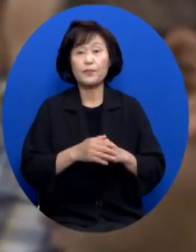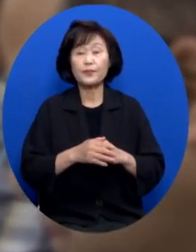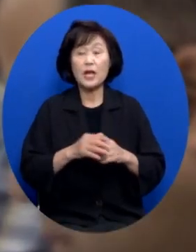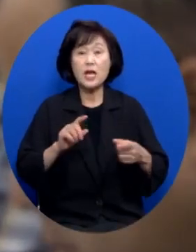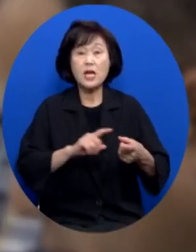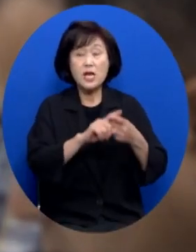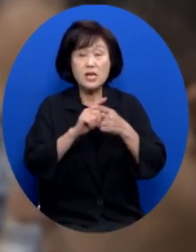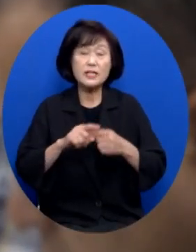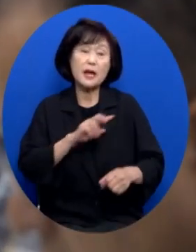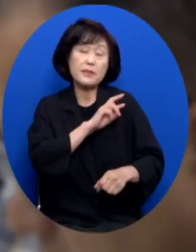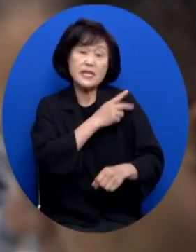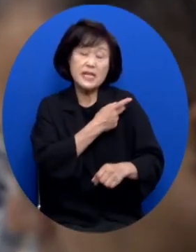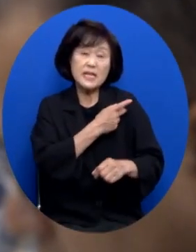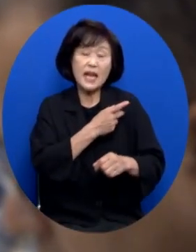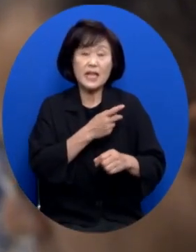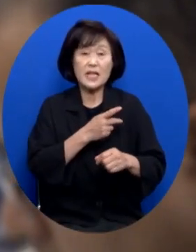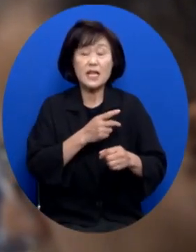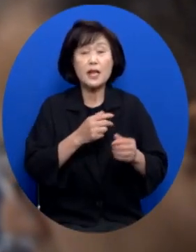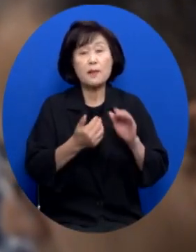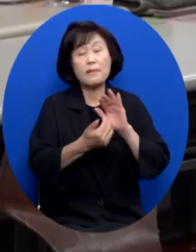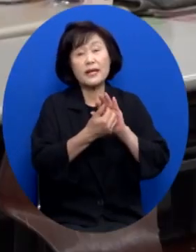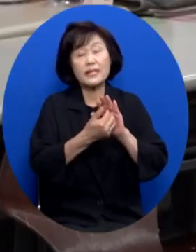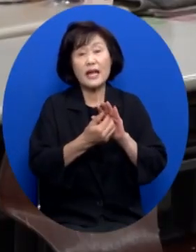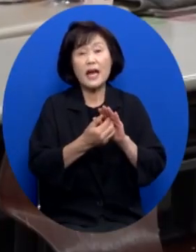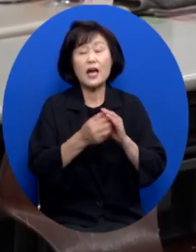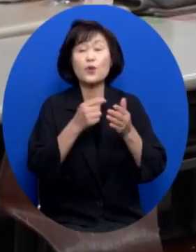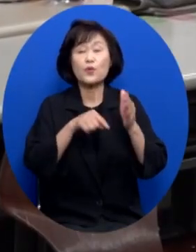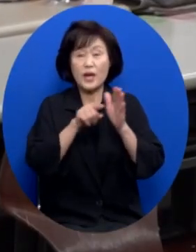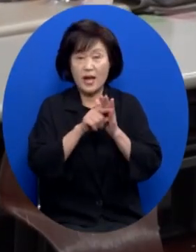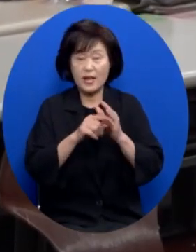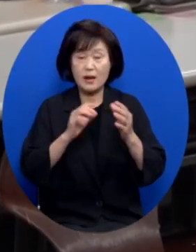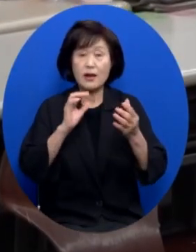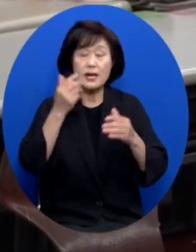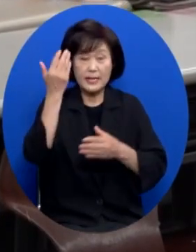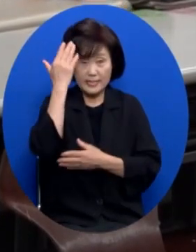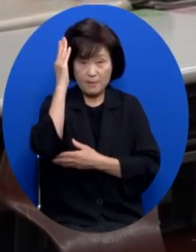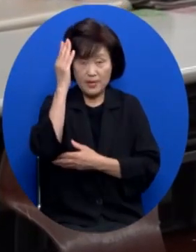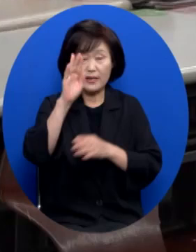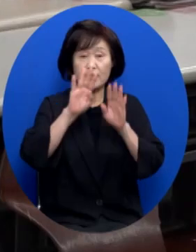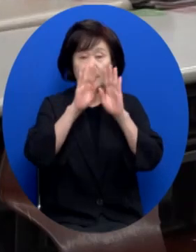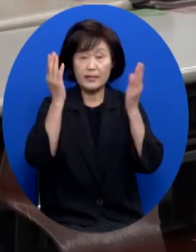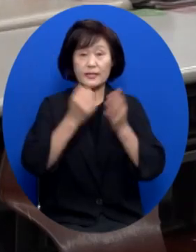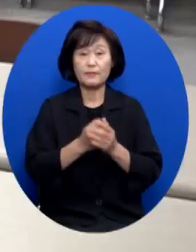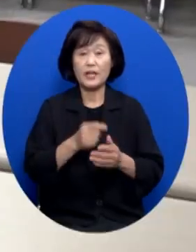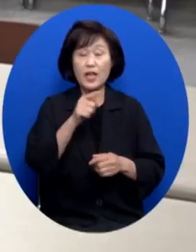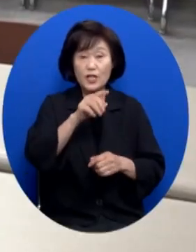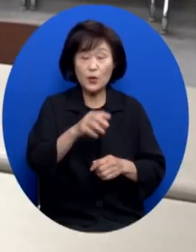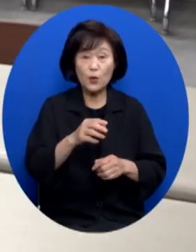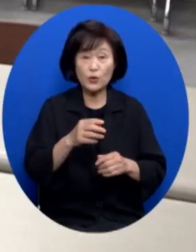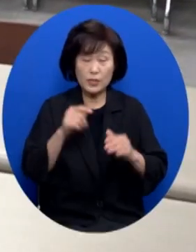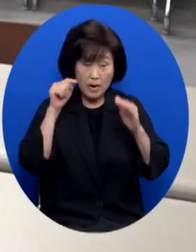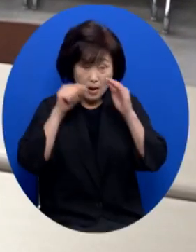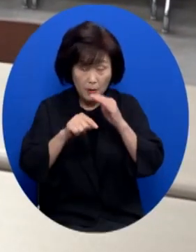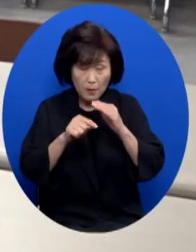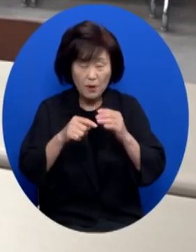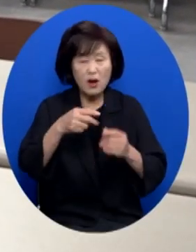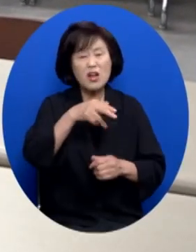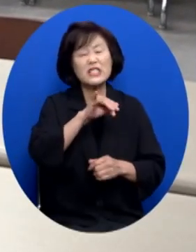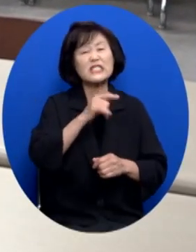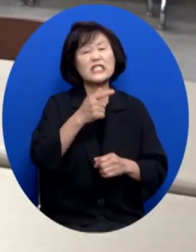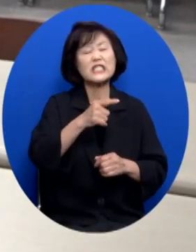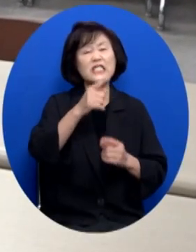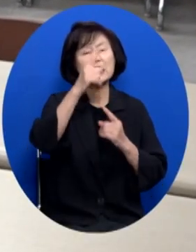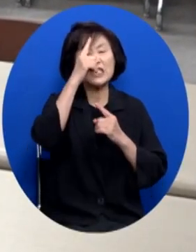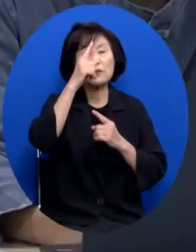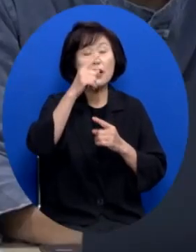한일연합 이단사이비 대책 세미나를 개최했습니다. 세미나 일정 가운데 청도 현리마을을 답사하며 신천지의 이만희